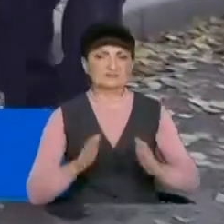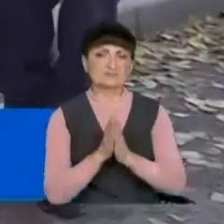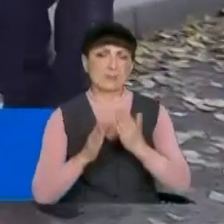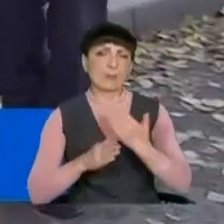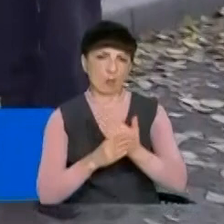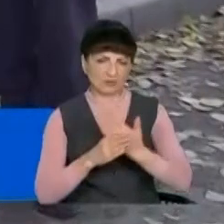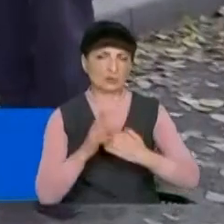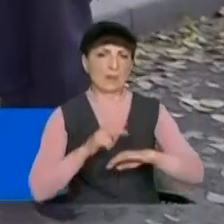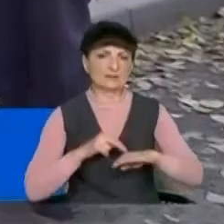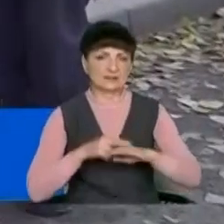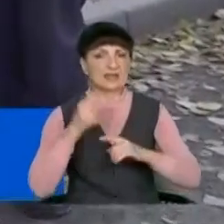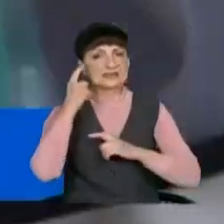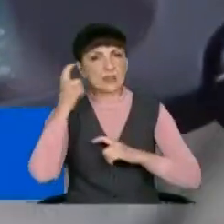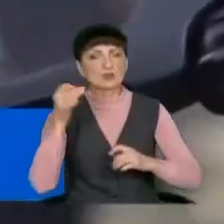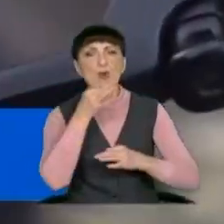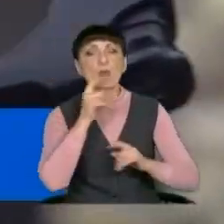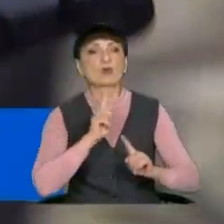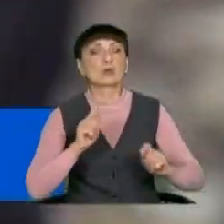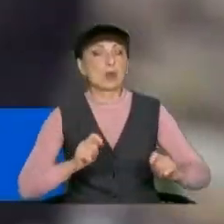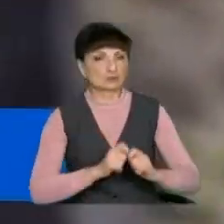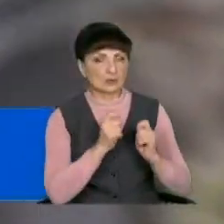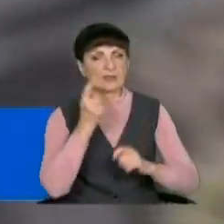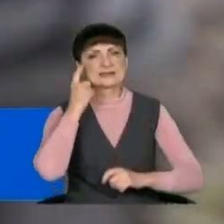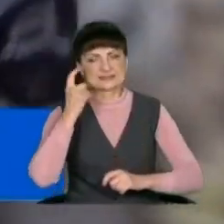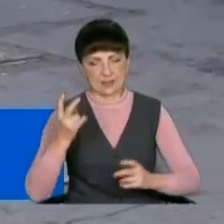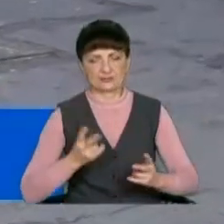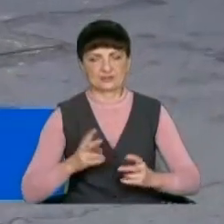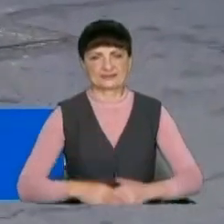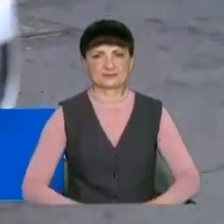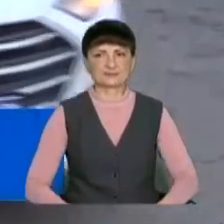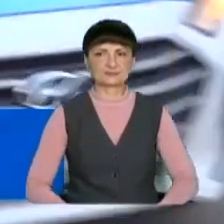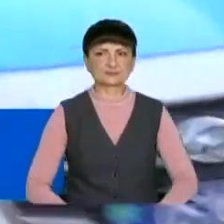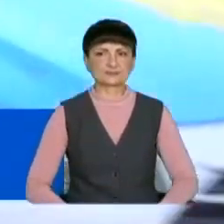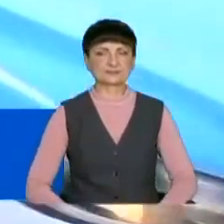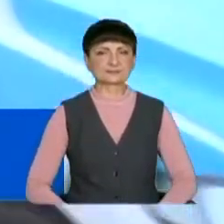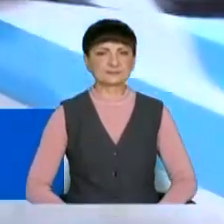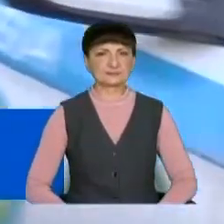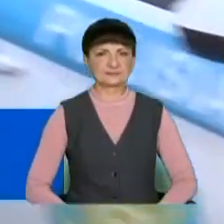их работе и сообщать о любых незаконных действиях. Рустам Аралбаев, Ернат Болатбек, телеканал «Алматы».